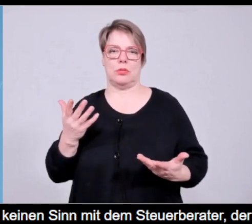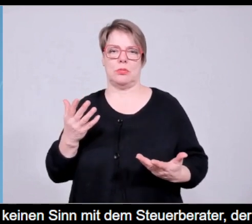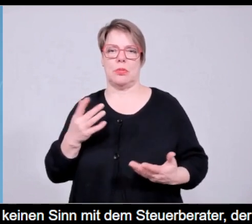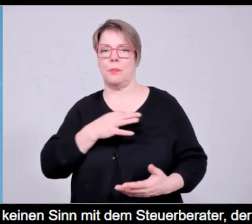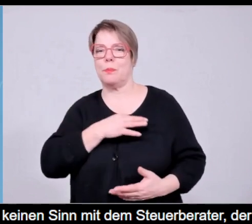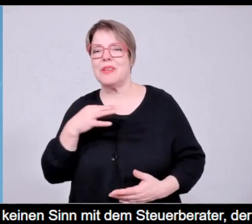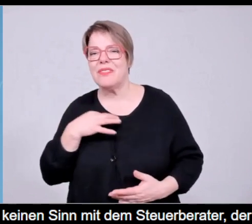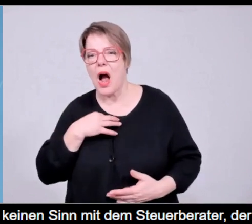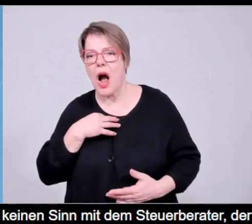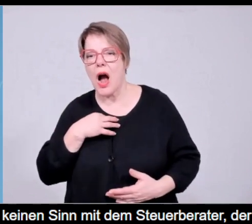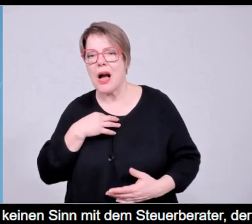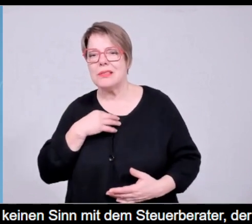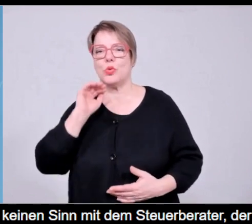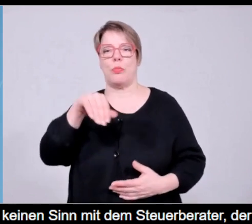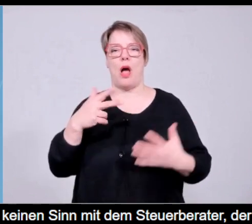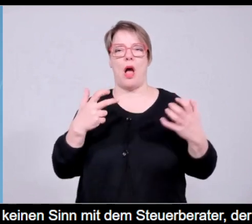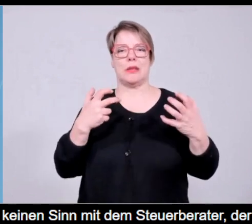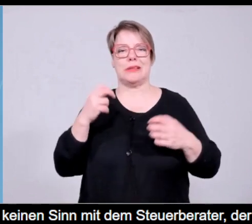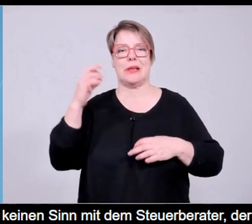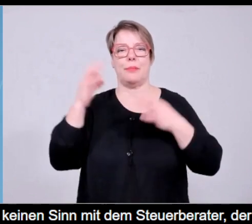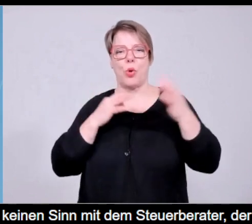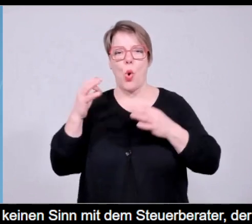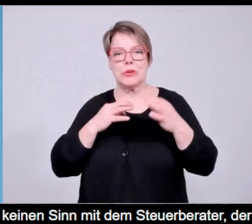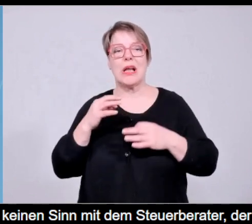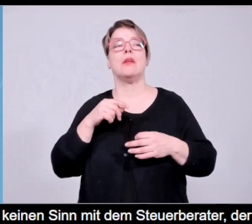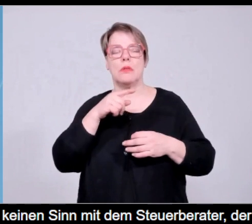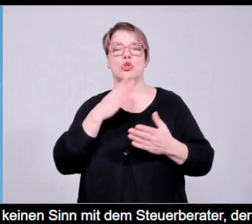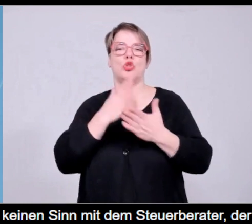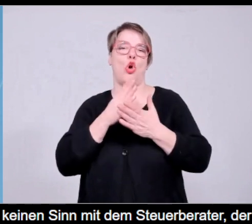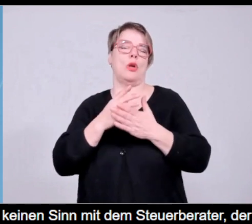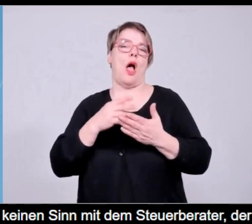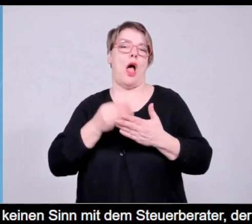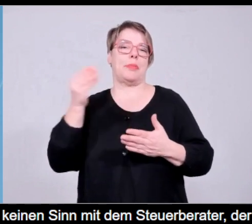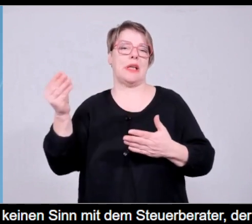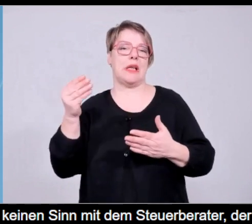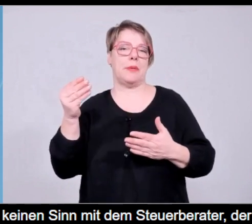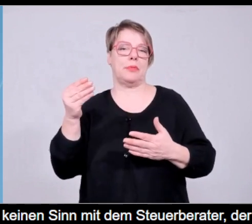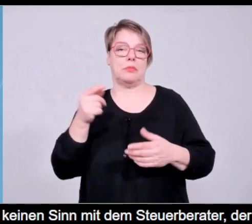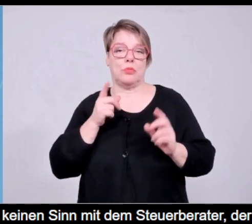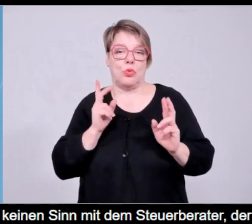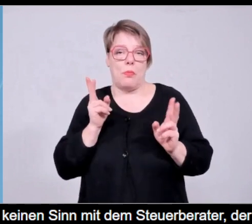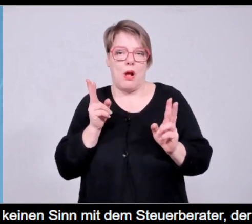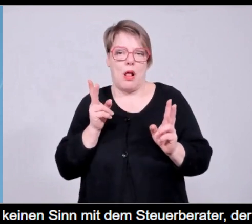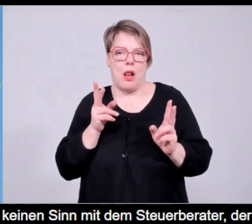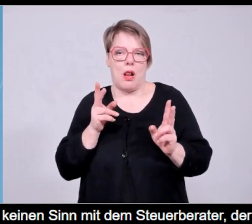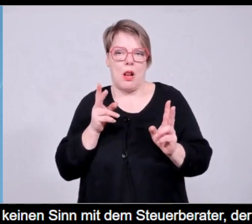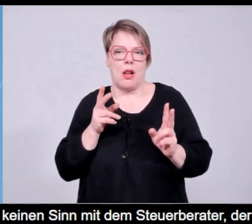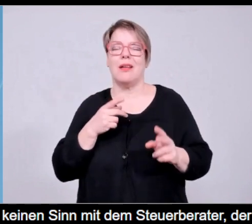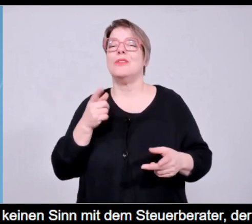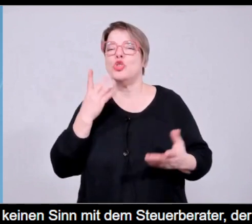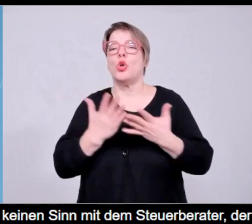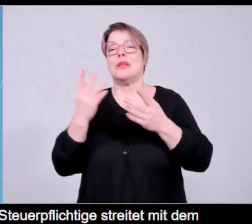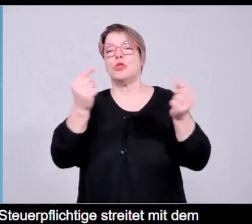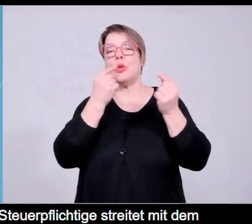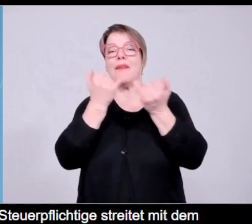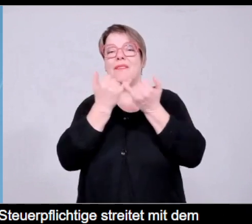Heraufwand betreibt. Wir verlängern das noch einmal und in der Zeit, glaube ich, können es jetzt alles schaffen. Der 30. April ist dann die